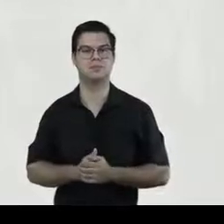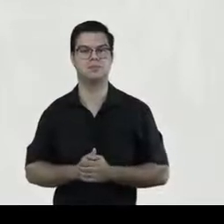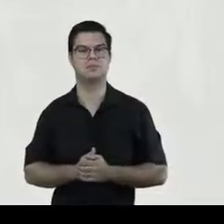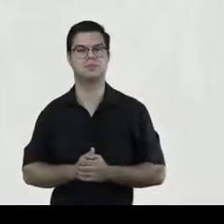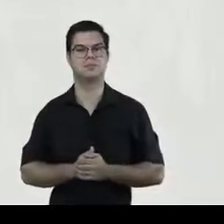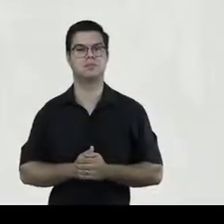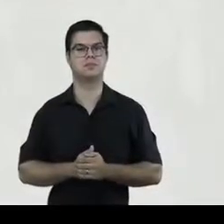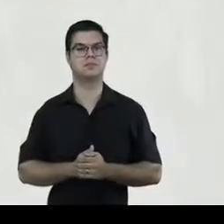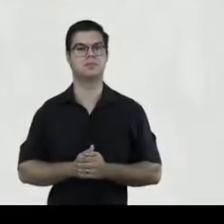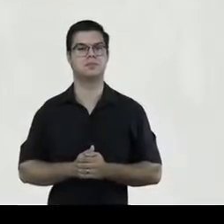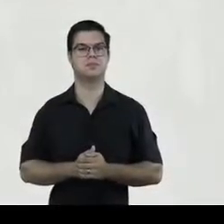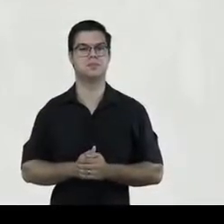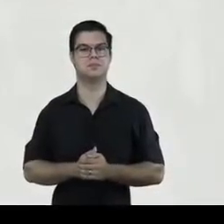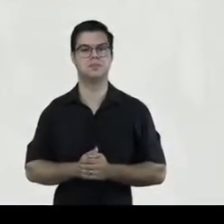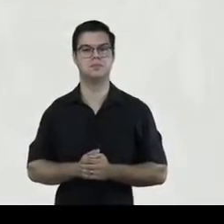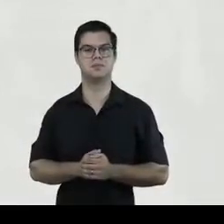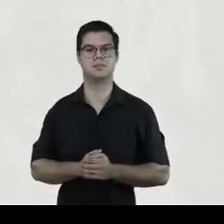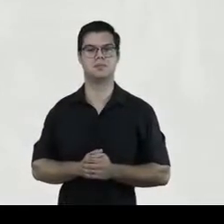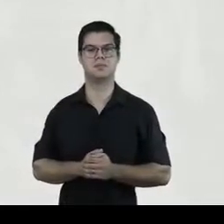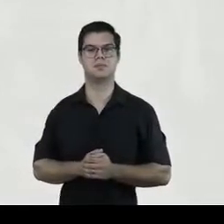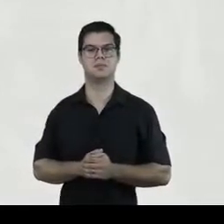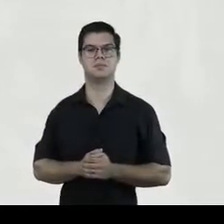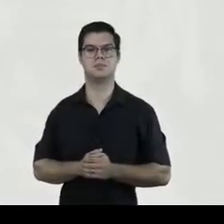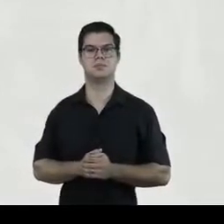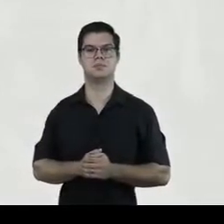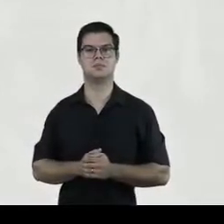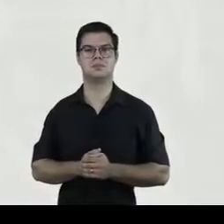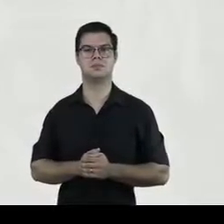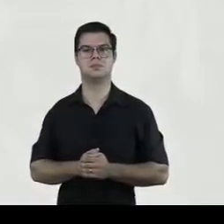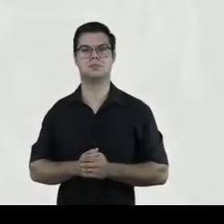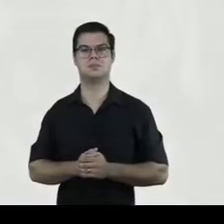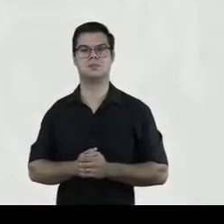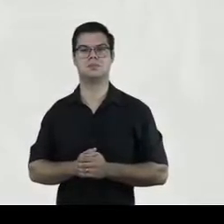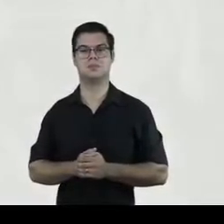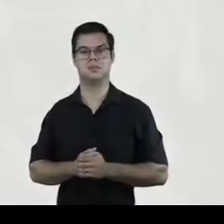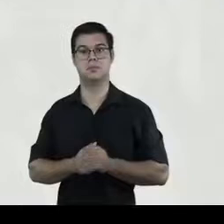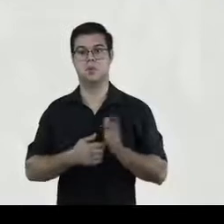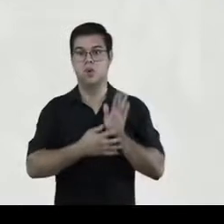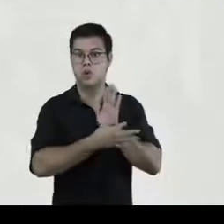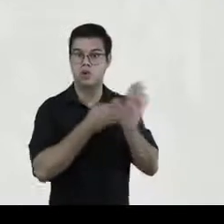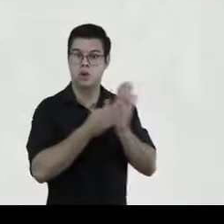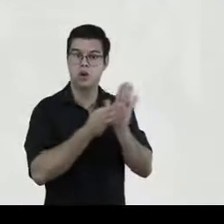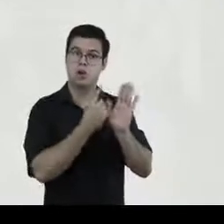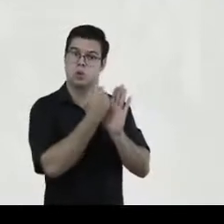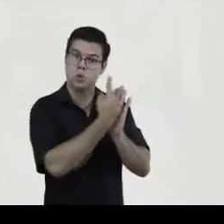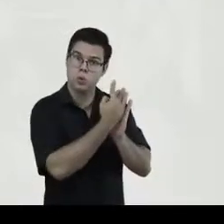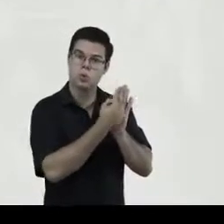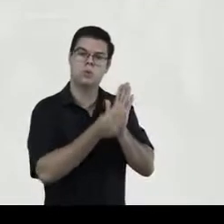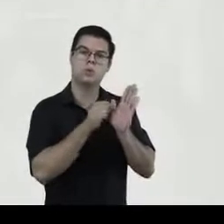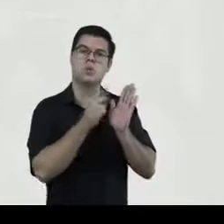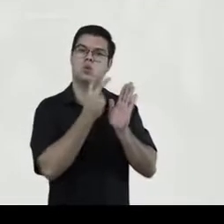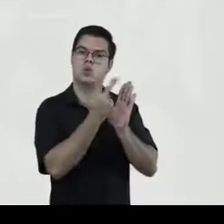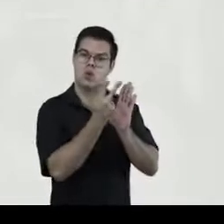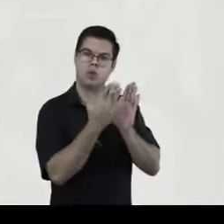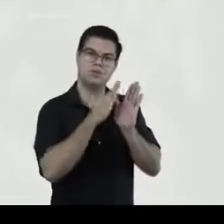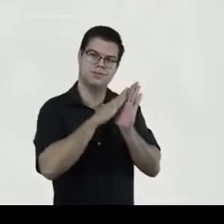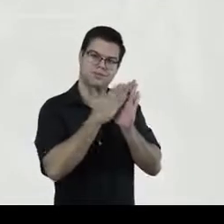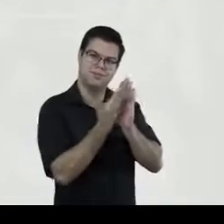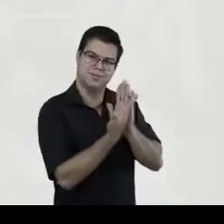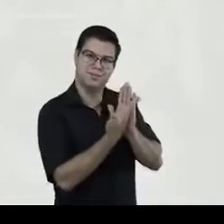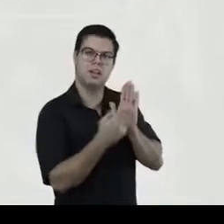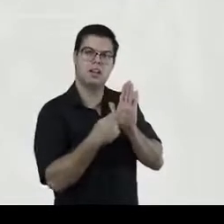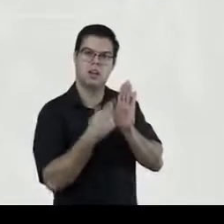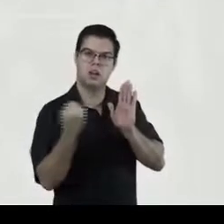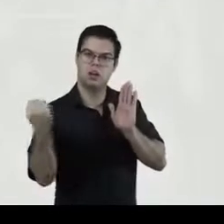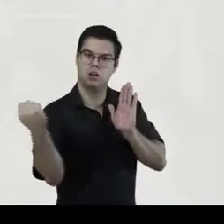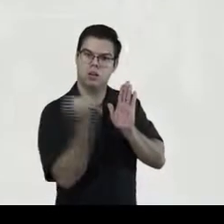Voilà. Le feuillet A2 recto et verso avec la frise que vous voyez en haut, la dédicace